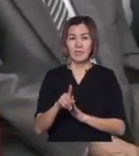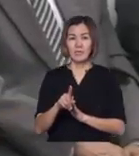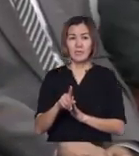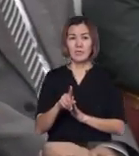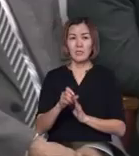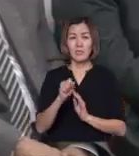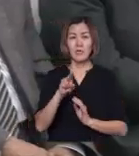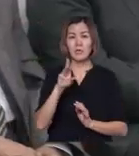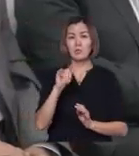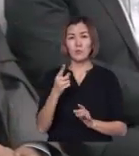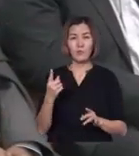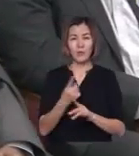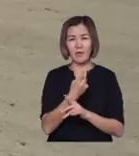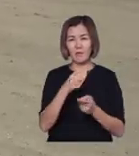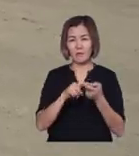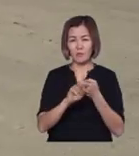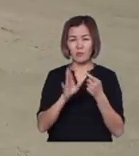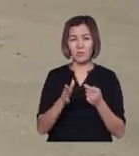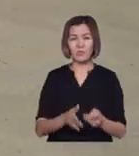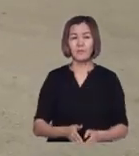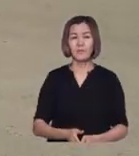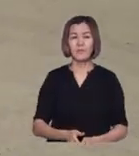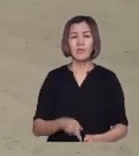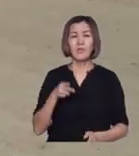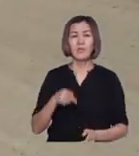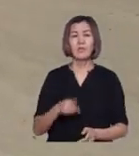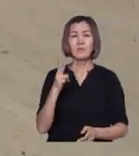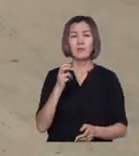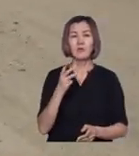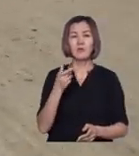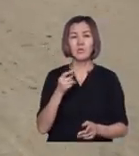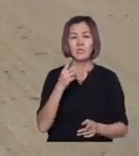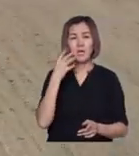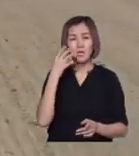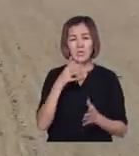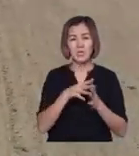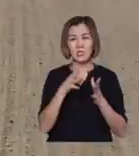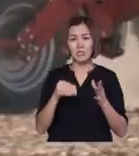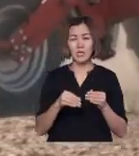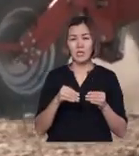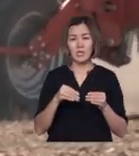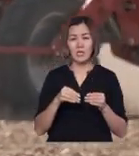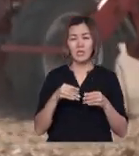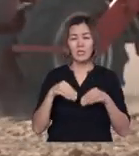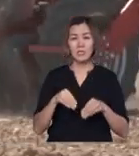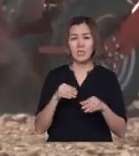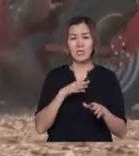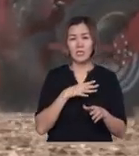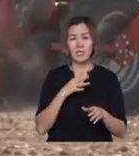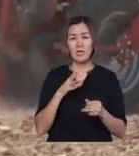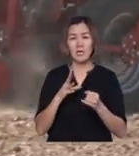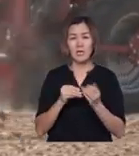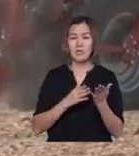бастасақ, енді Ақсу ең бірінші болып қосылады ғой. Биыл аудан 2200 гектарға қызылша септі. Агротехнология ақсамасын деді